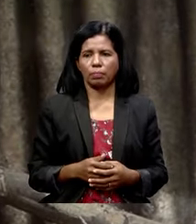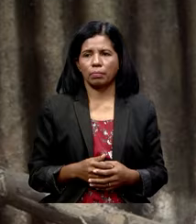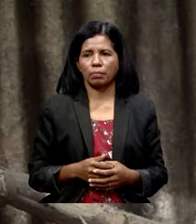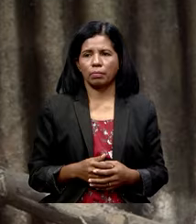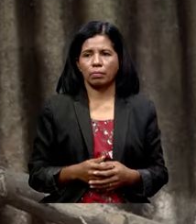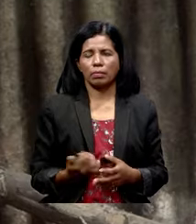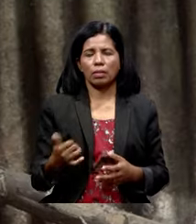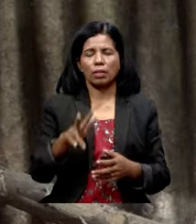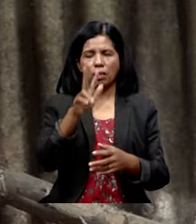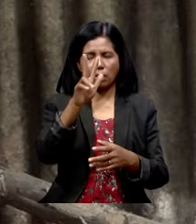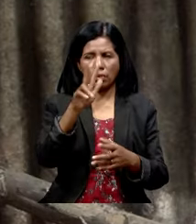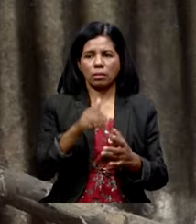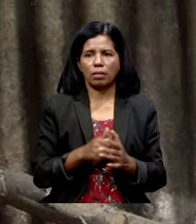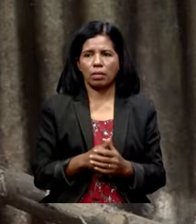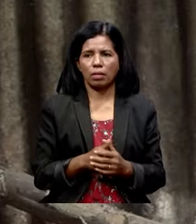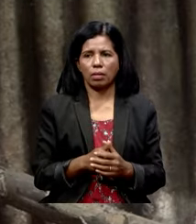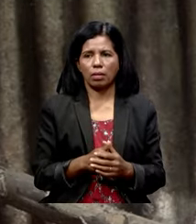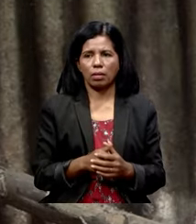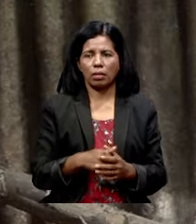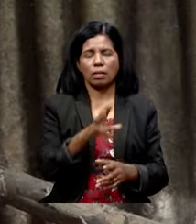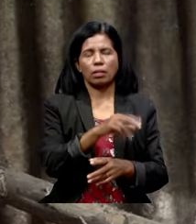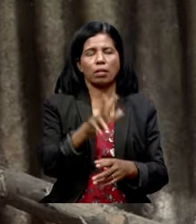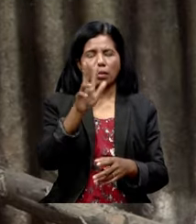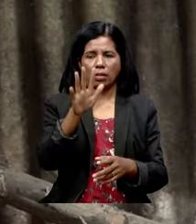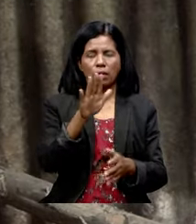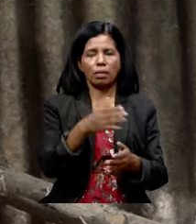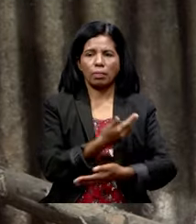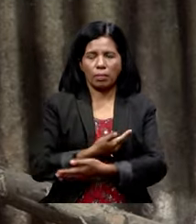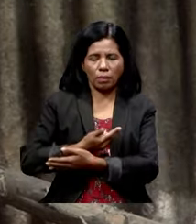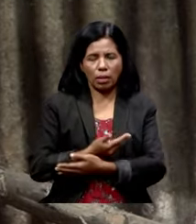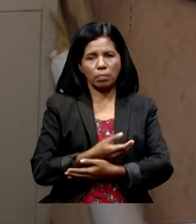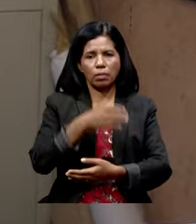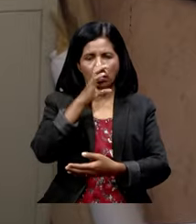Sinain tolo keras ni, kaisa ida kiko ane. Si.